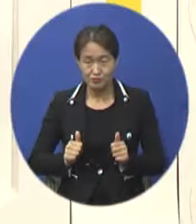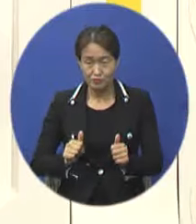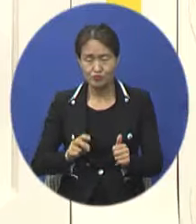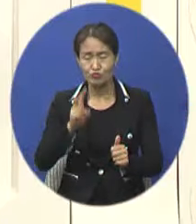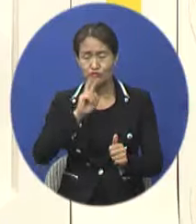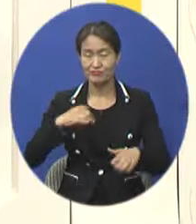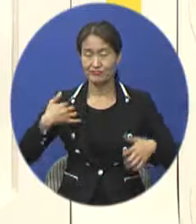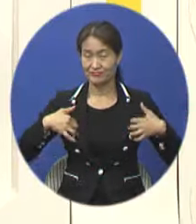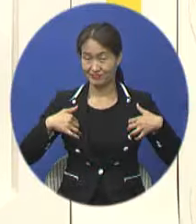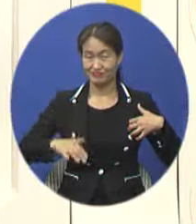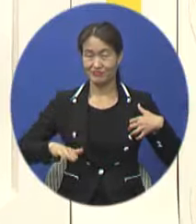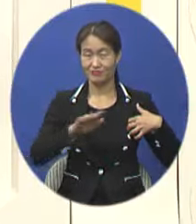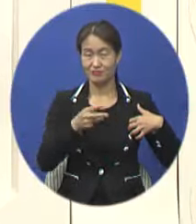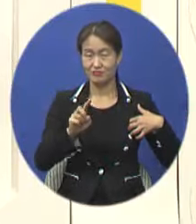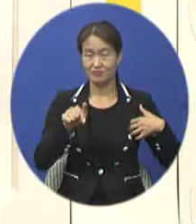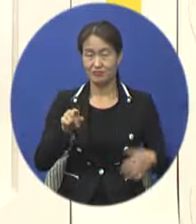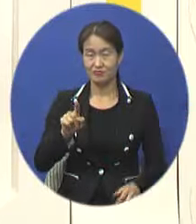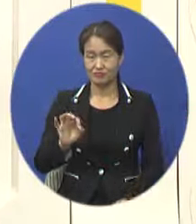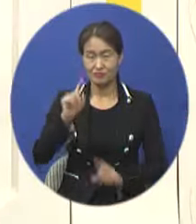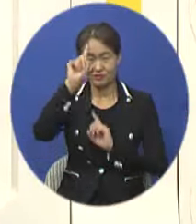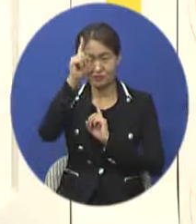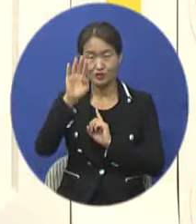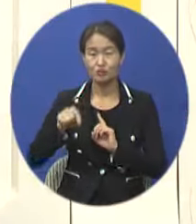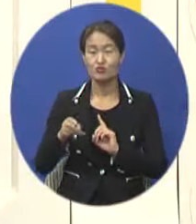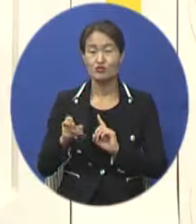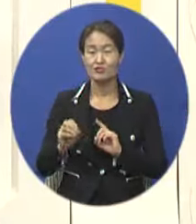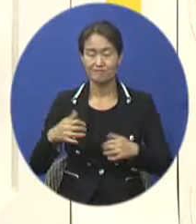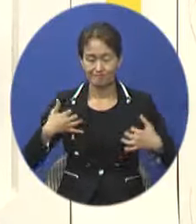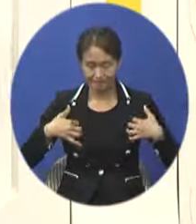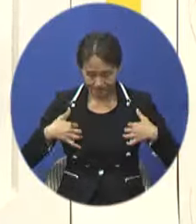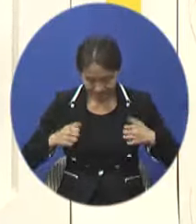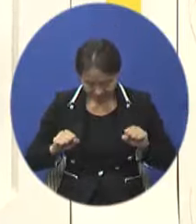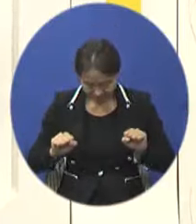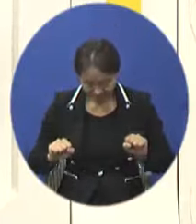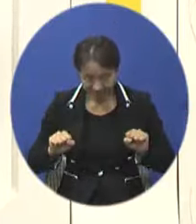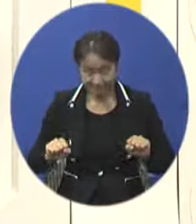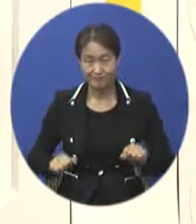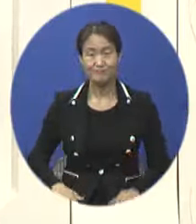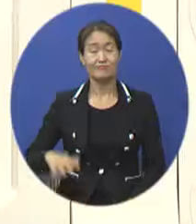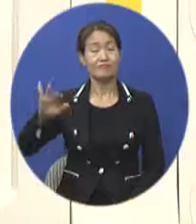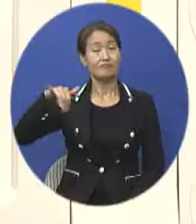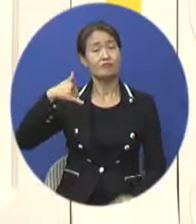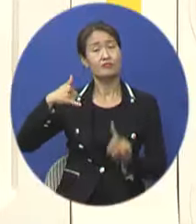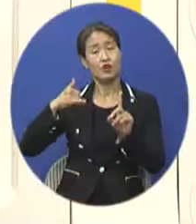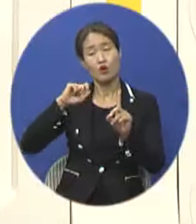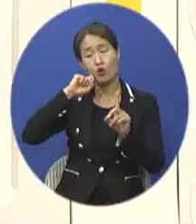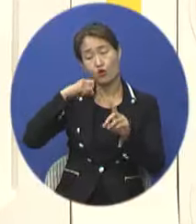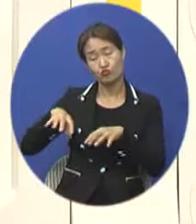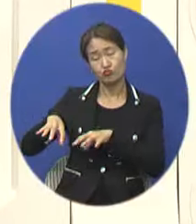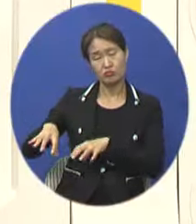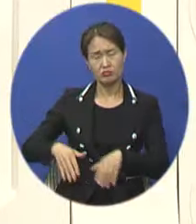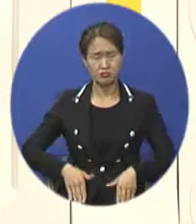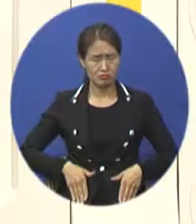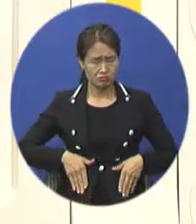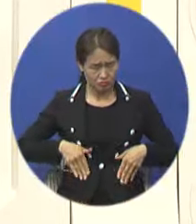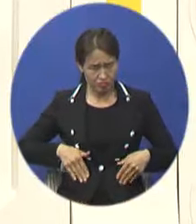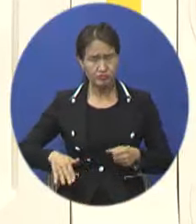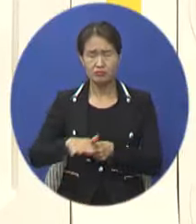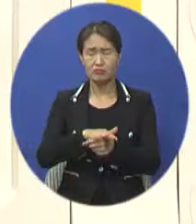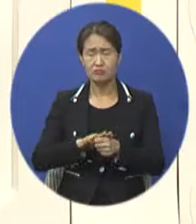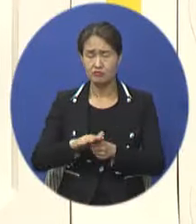여러분의 엔돌핀 덕강 이보영입니다. 여러분 반갑습니다. 반갑습니다. 네, 전화 한 통으로 어려운 일